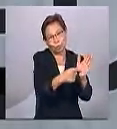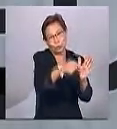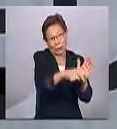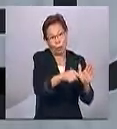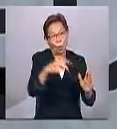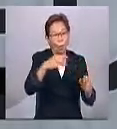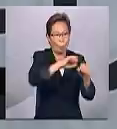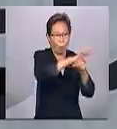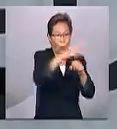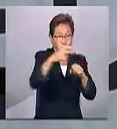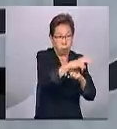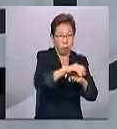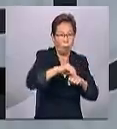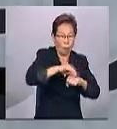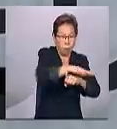virus transmission in that area.